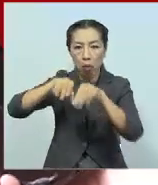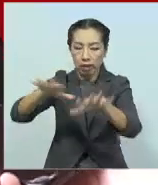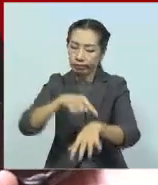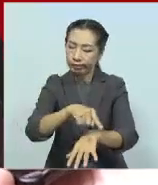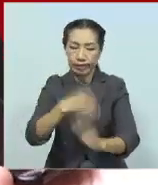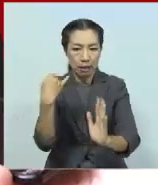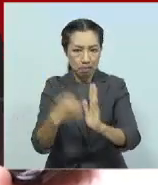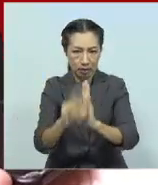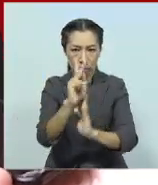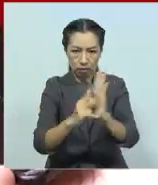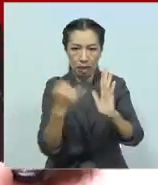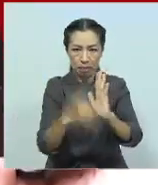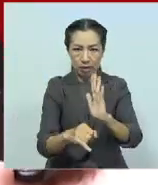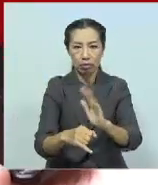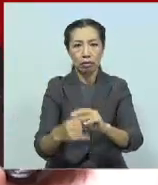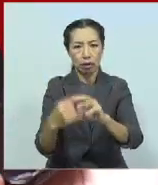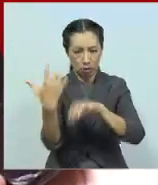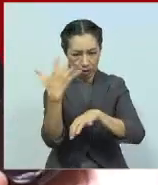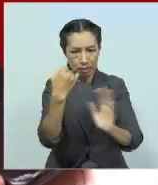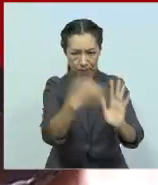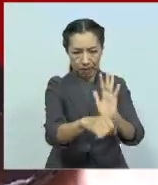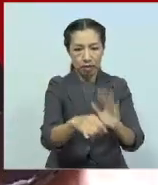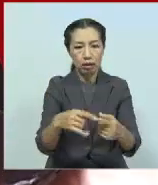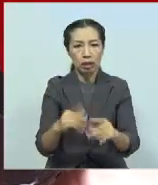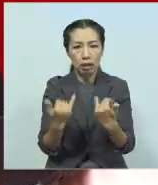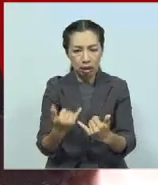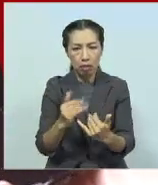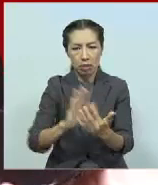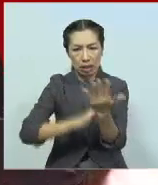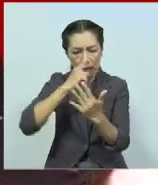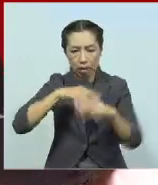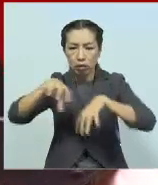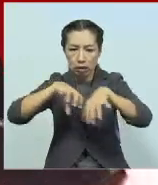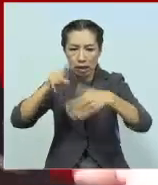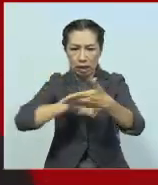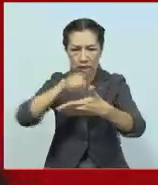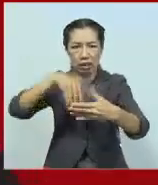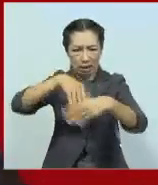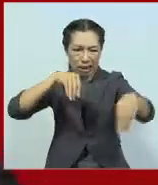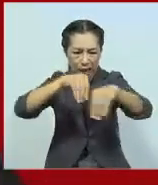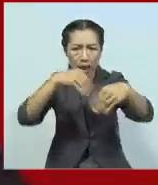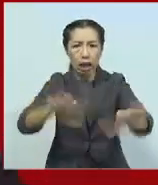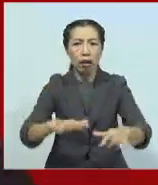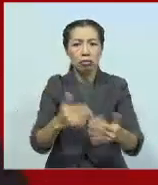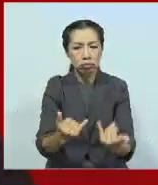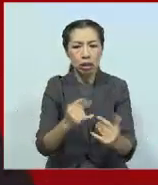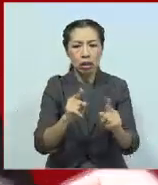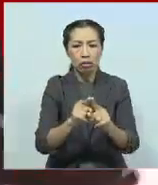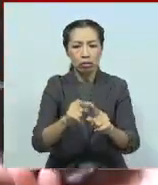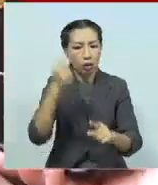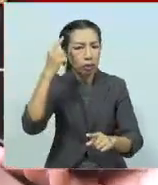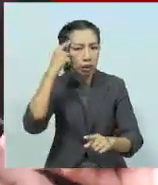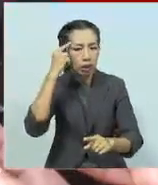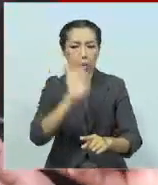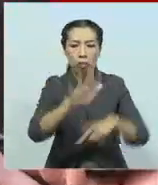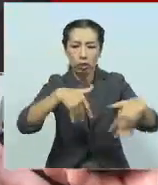ยบ้านเมืองเดินมาถึงขนาดนี้แล้วนะครับเราก็จะมีการเลือกตั้งที่จะเกิดขึ้นแล้วเราพัฒนาความคิด